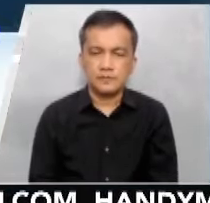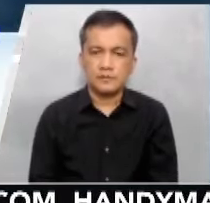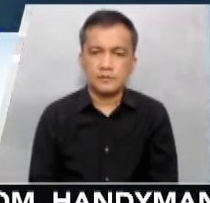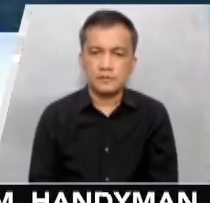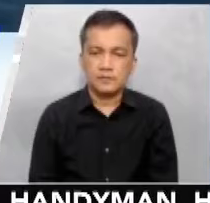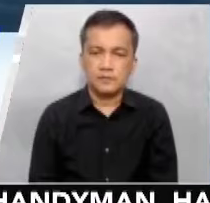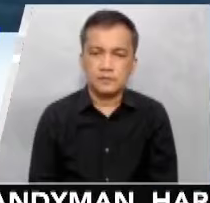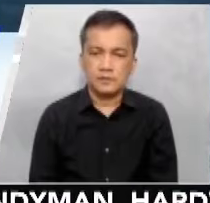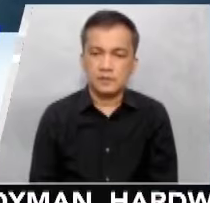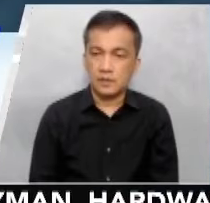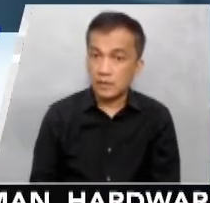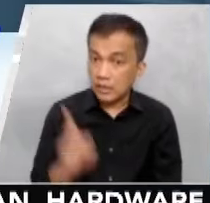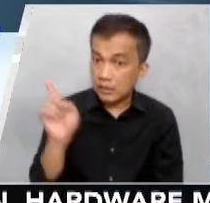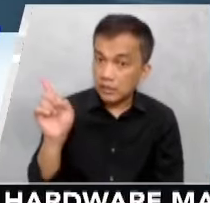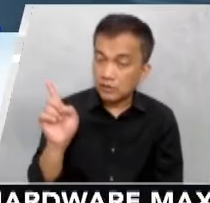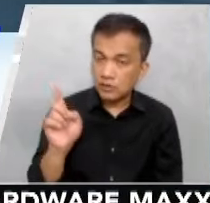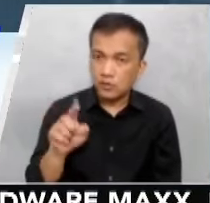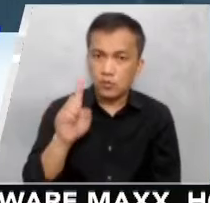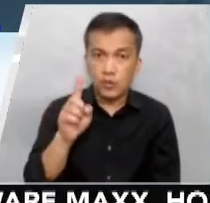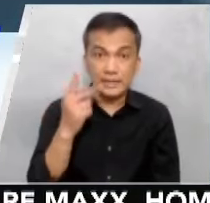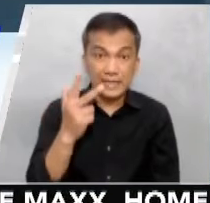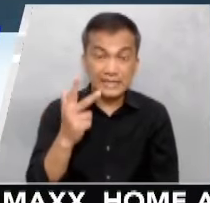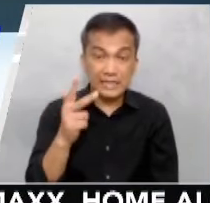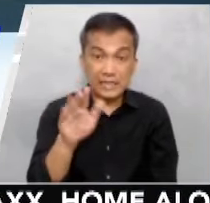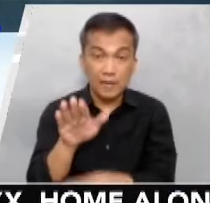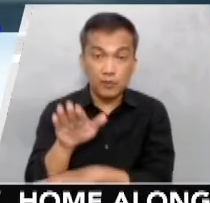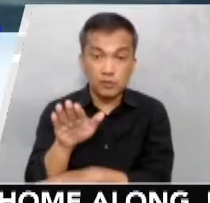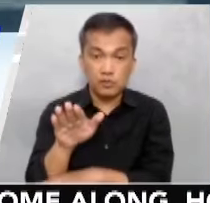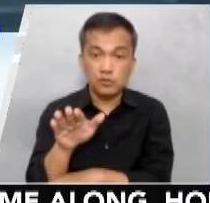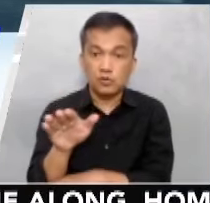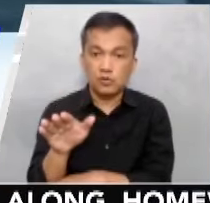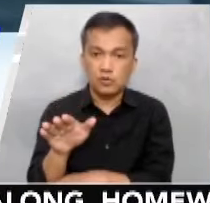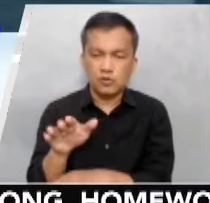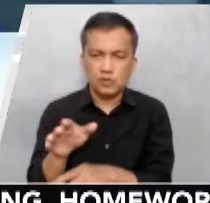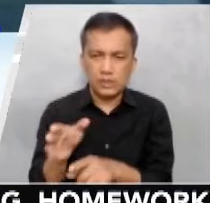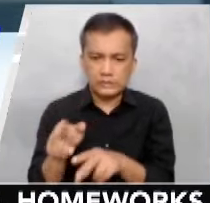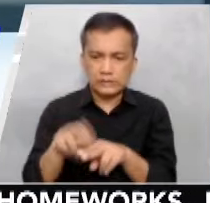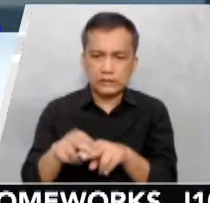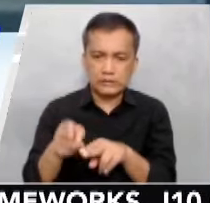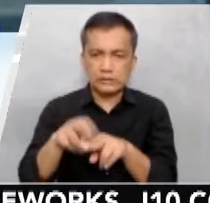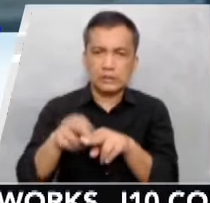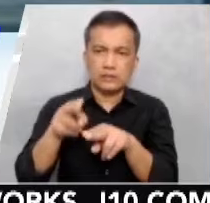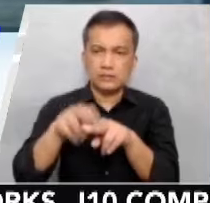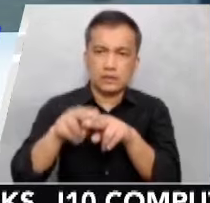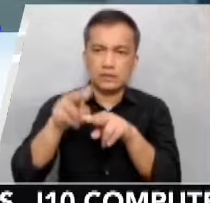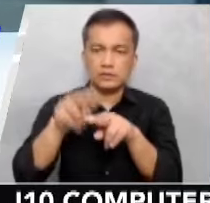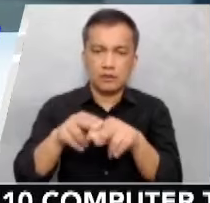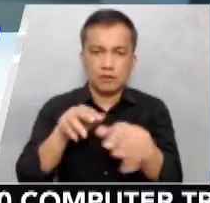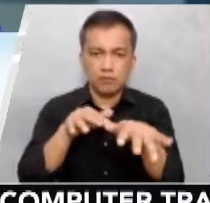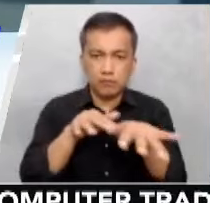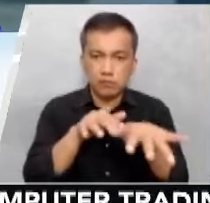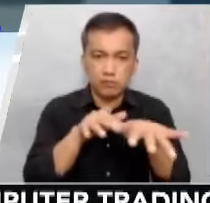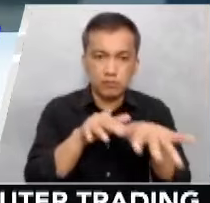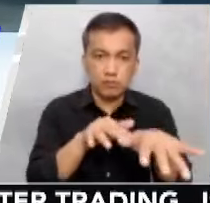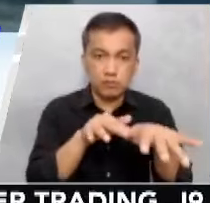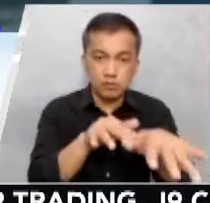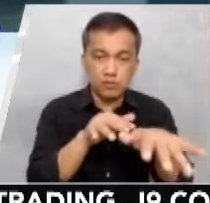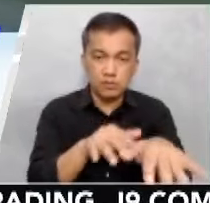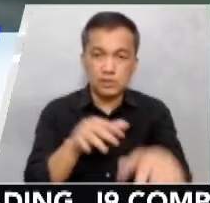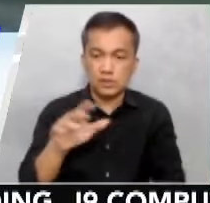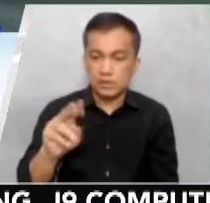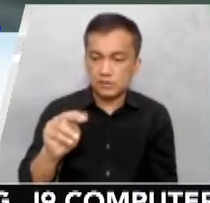Mula nitong 1:30 p.m., unti-unti nang nadaragdagan ang mga sasakyan sa North Luzon Expressway pa Metro